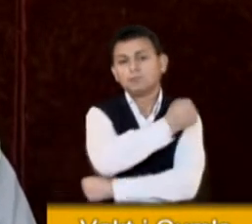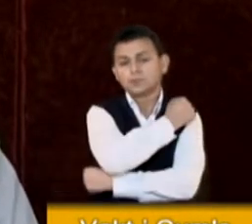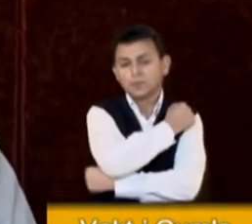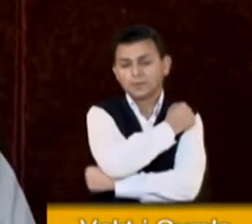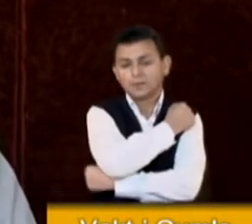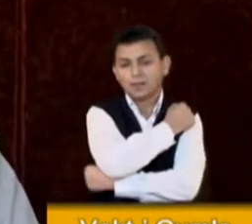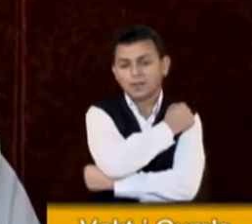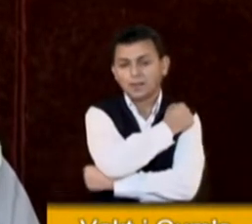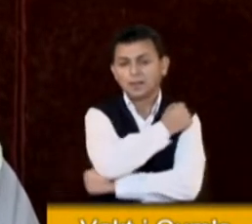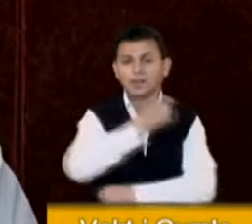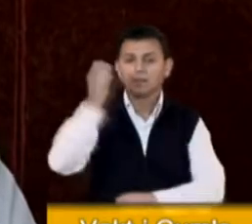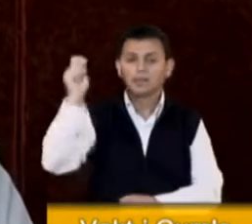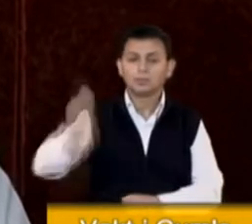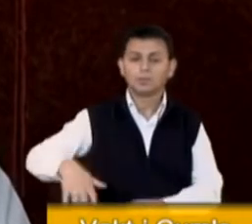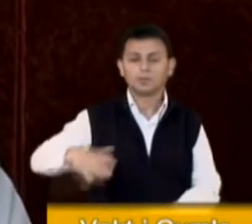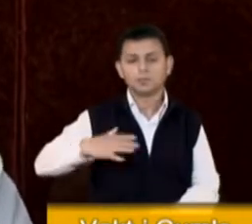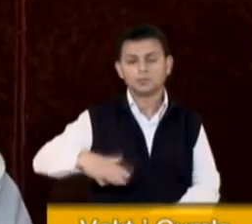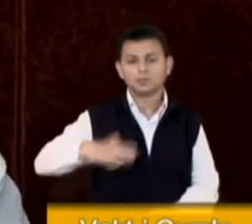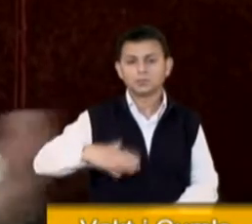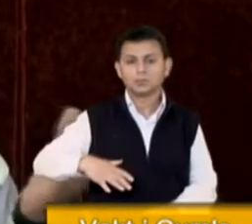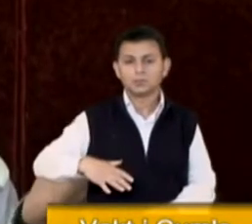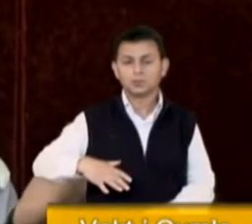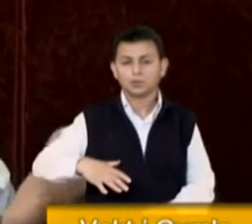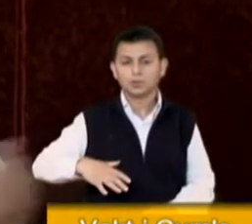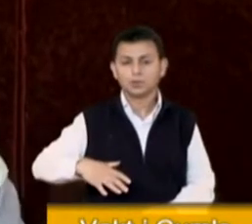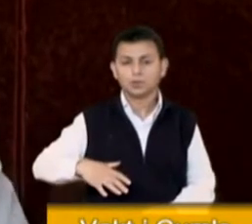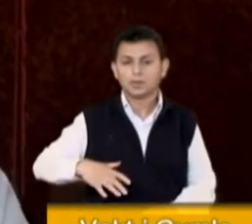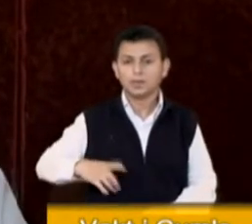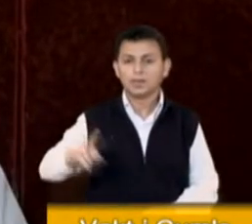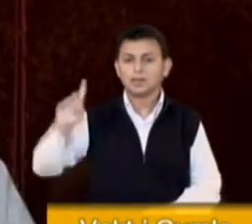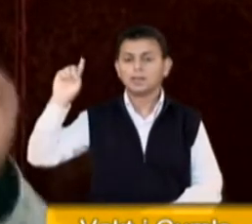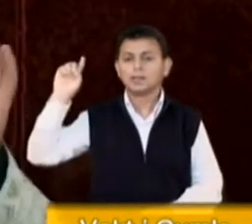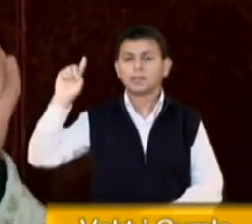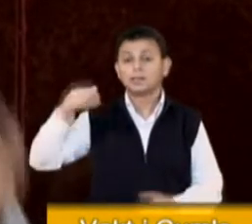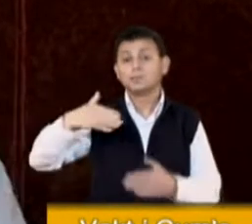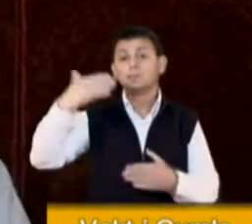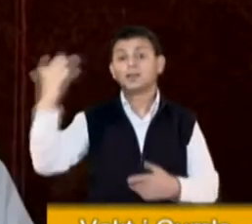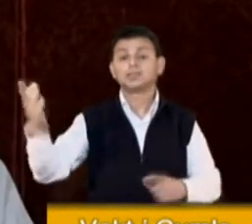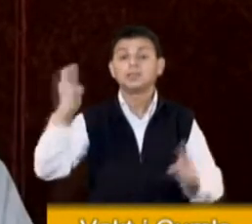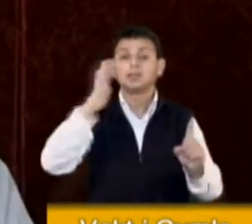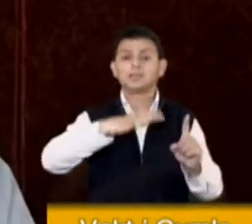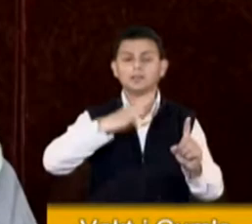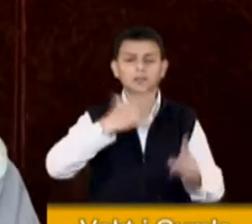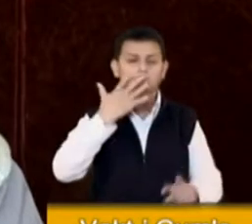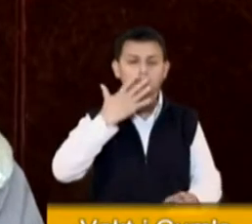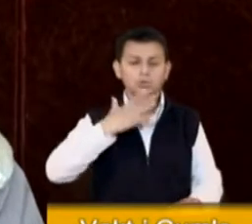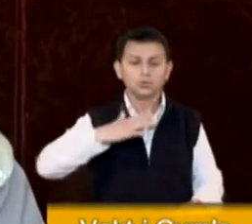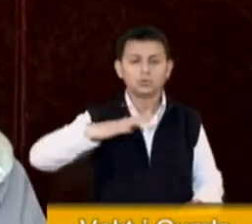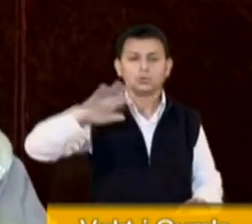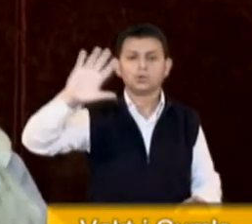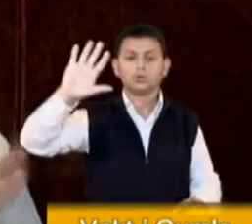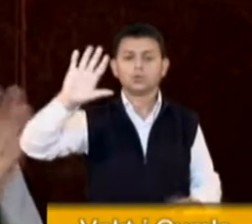edecekler. La ilahe illallah Muhammedur Resulullah. Allah'tan başka ilah